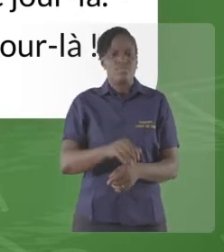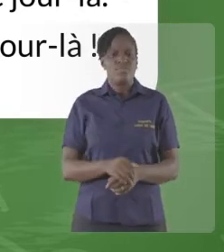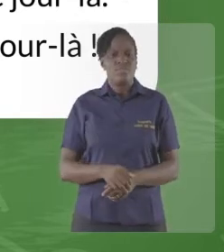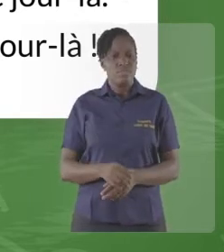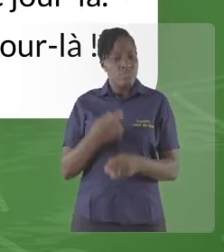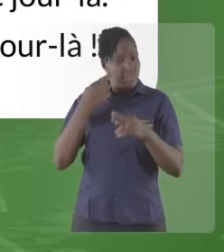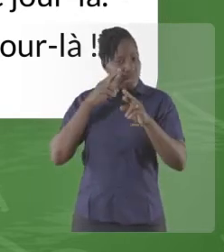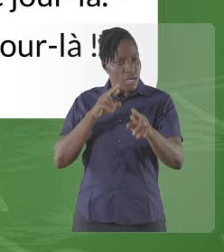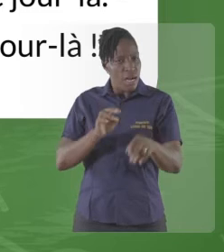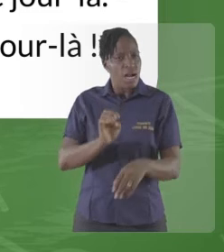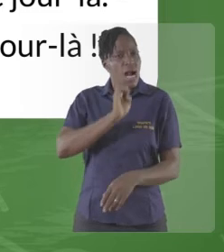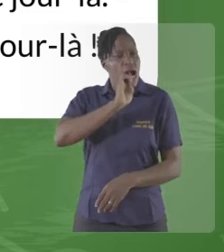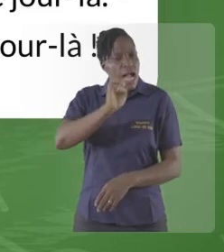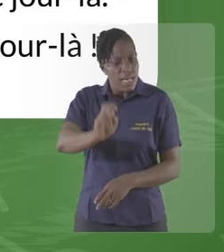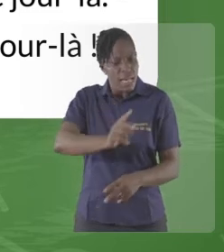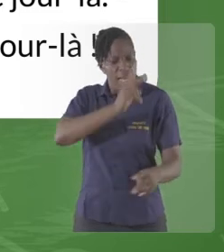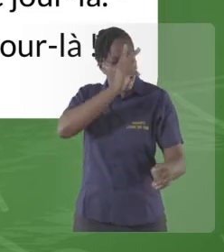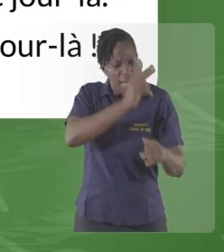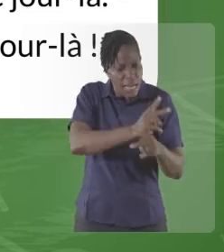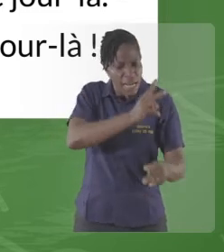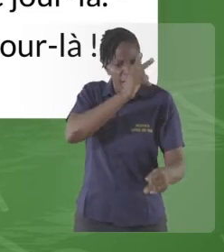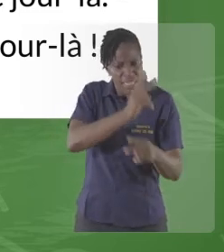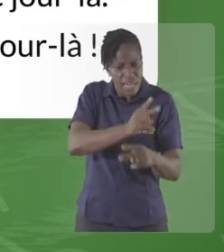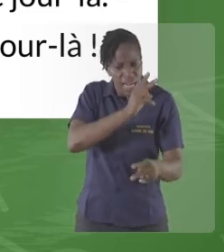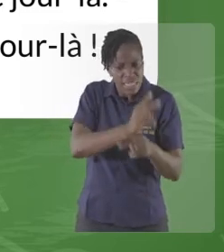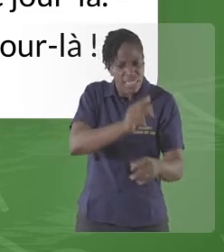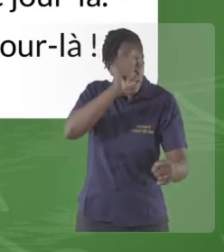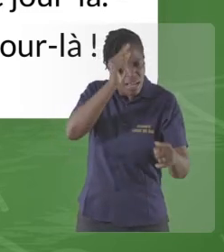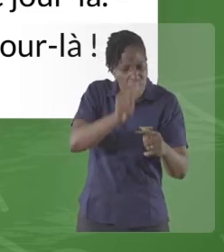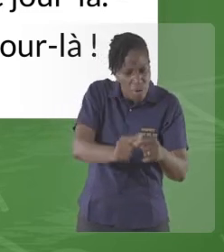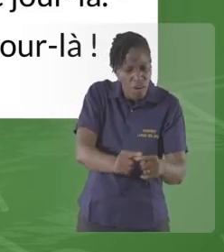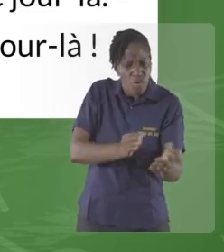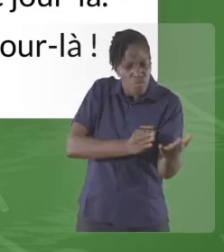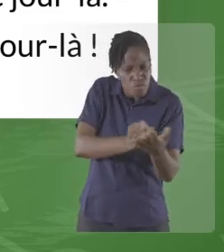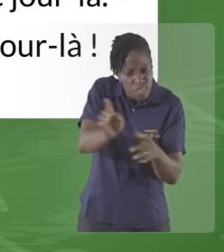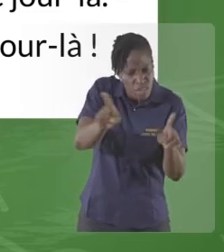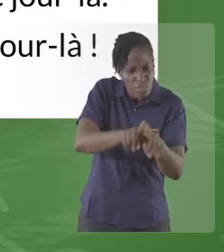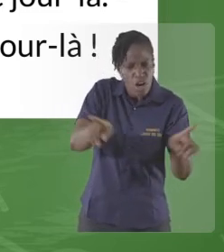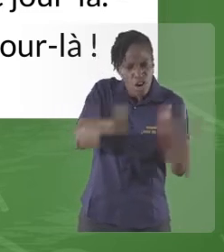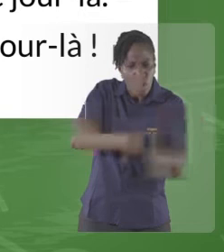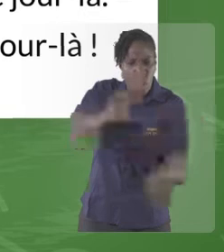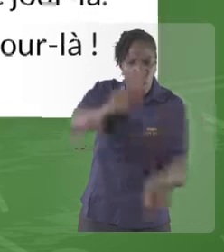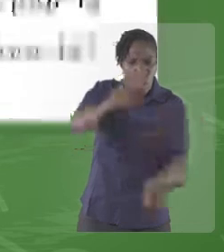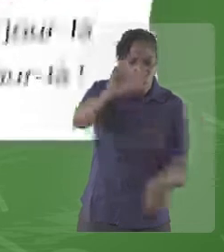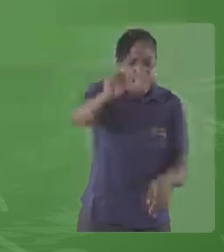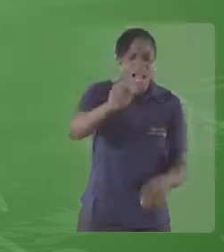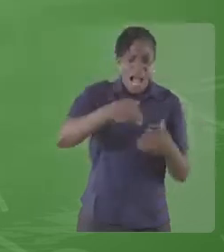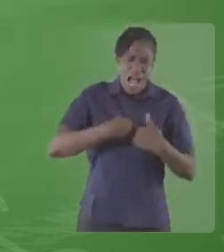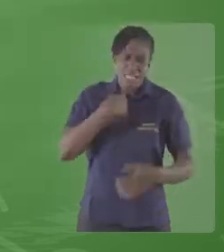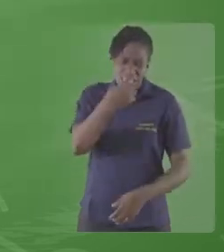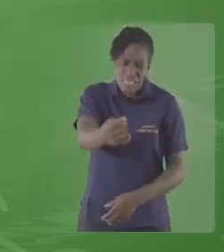On le voit, elle conserve les paroles comme Amina les a prononcées.